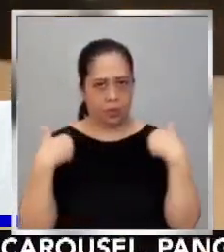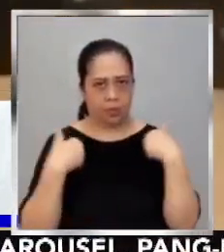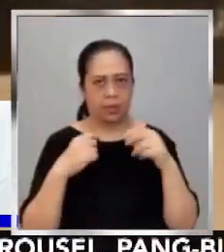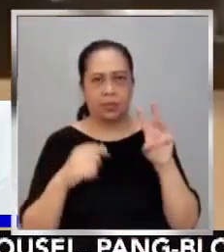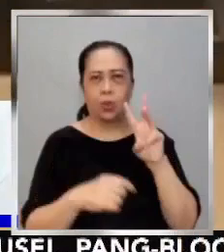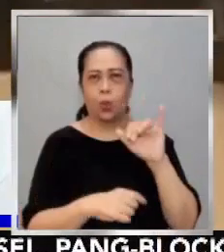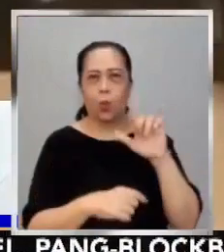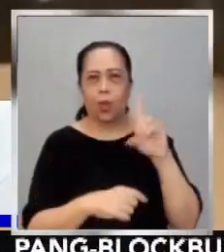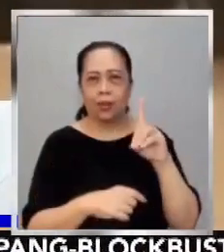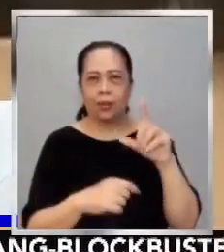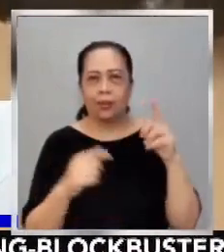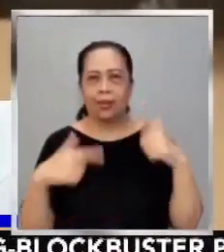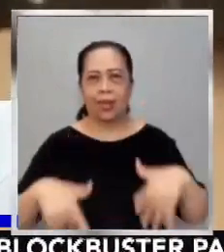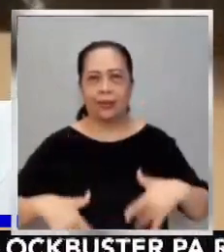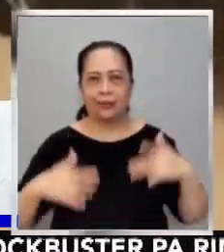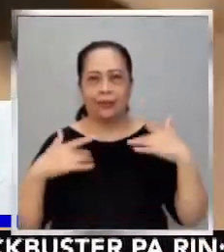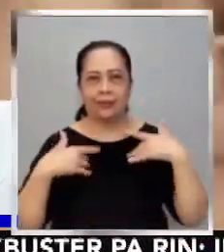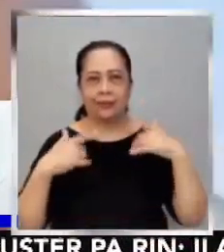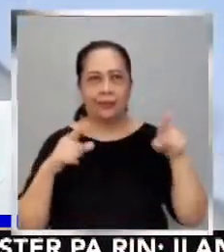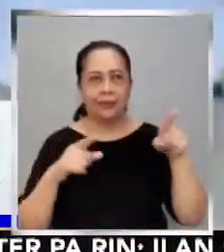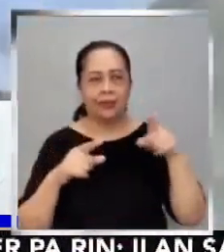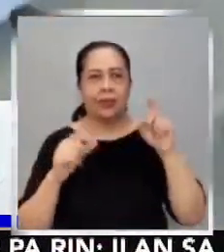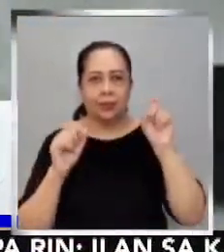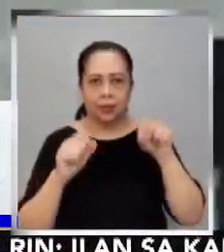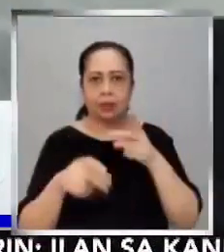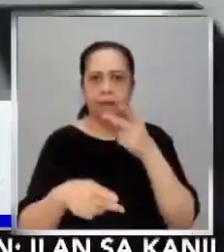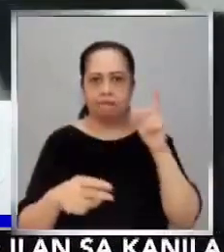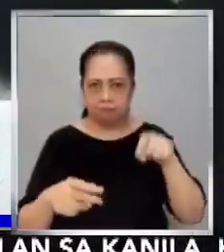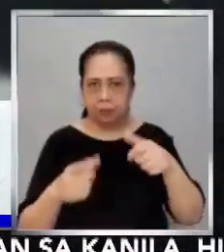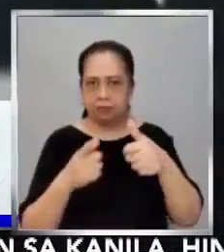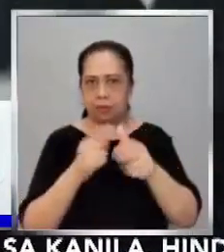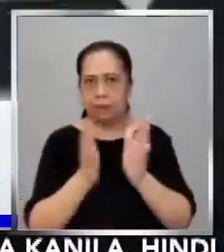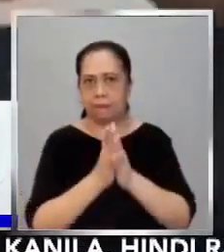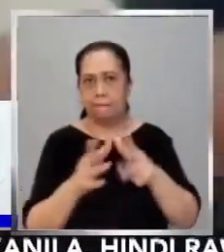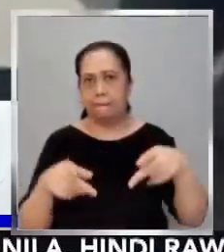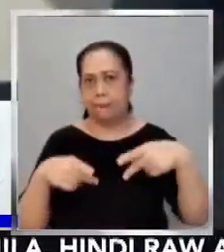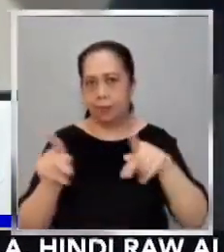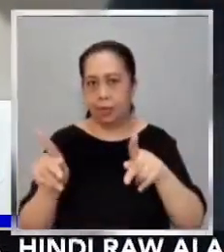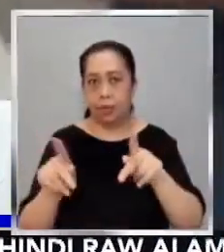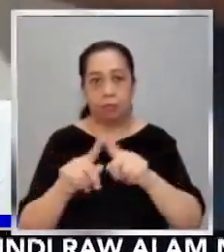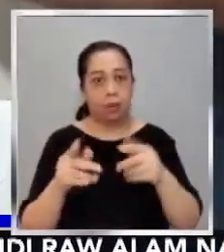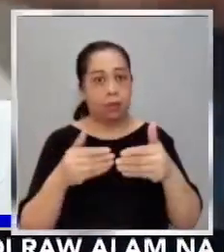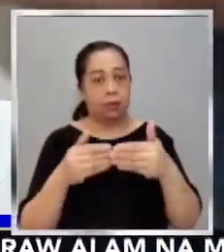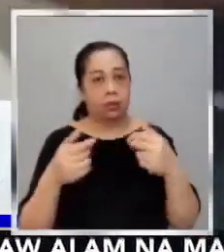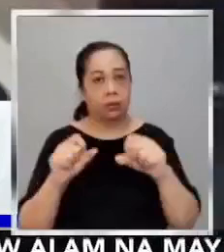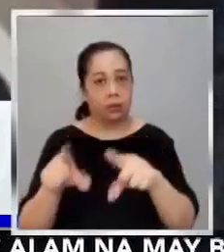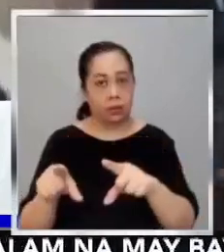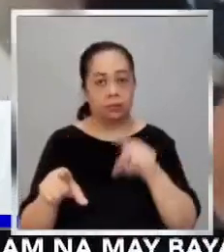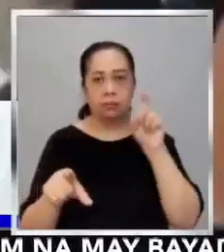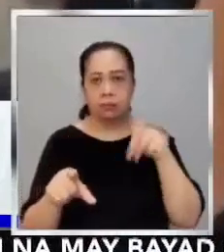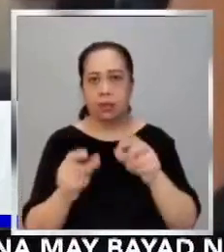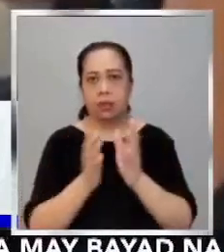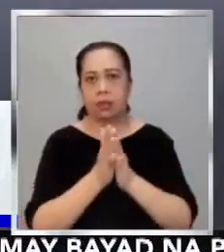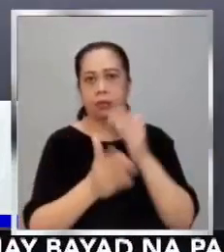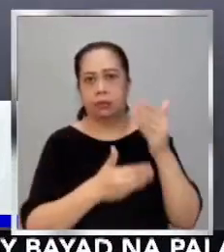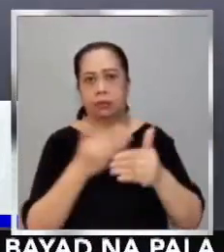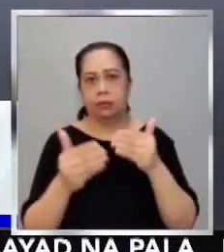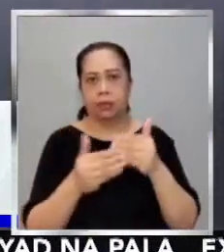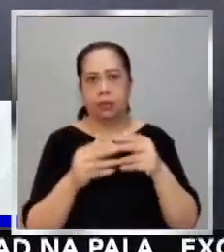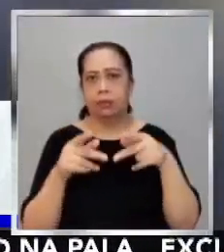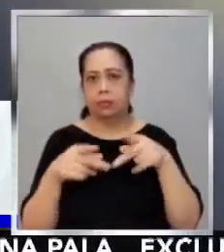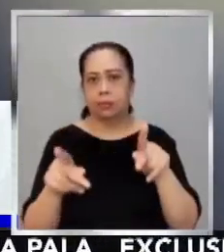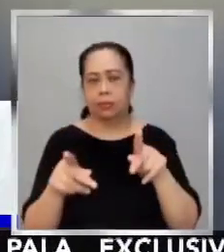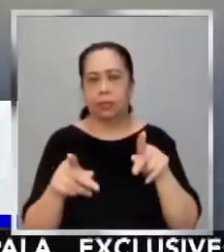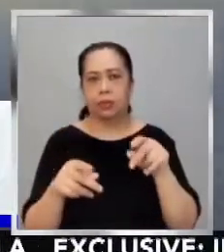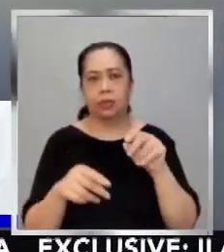na kailangan may kaukulang permit. Pero po, bago po sila magbenta, kailangan pa po nilang kumuha ng permit. Yung